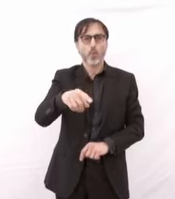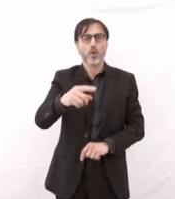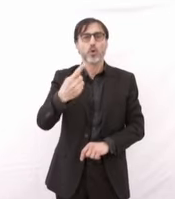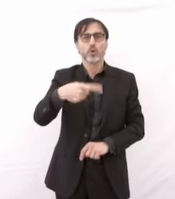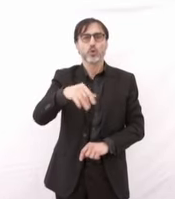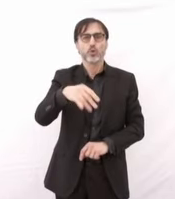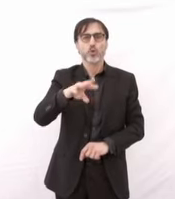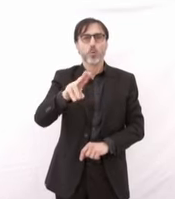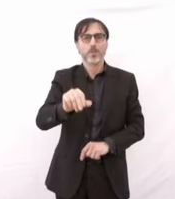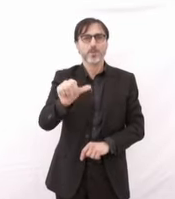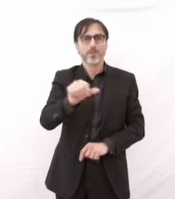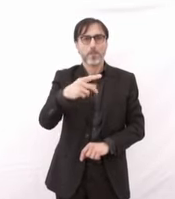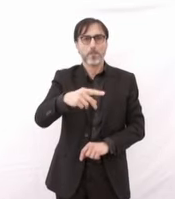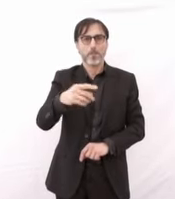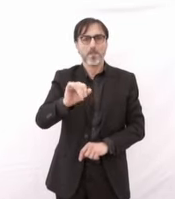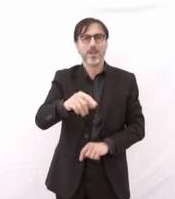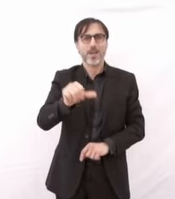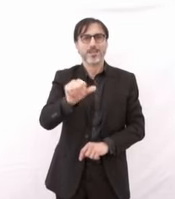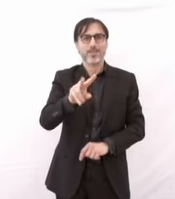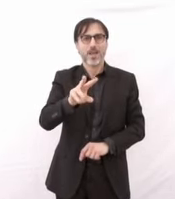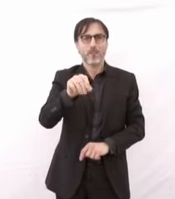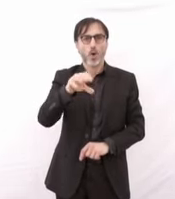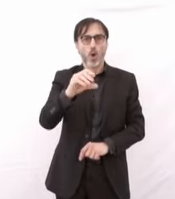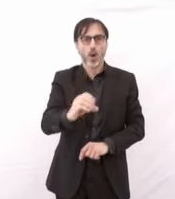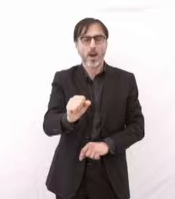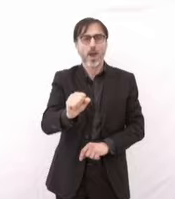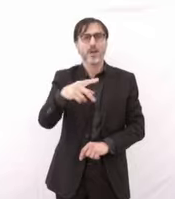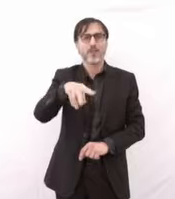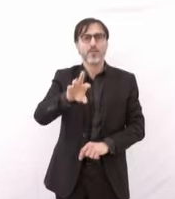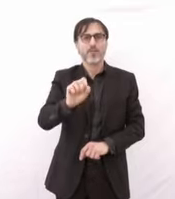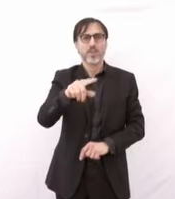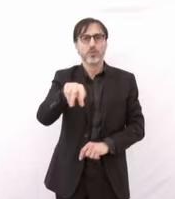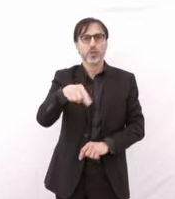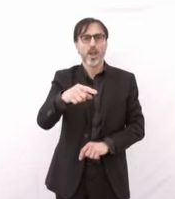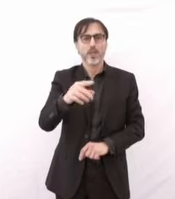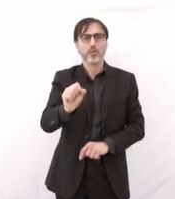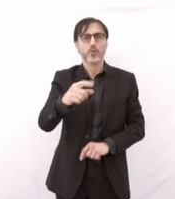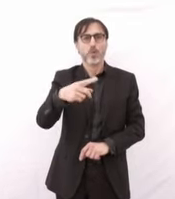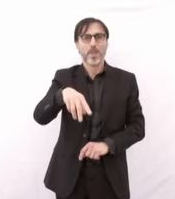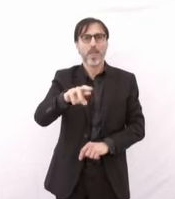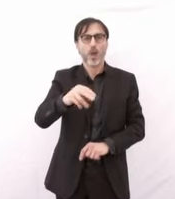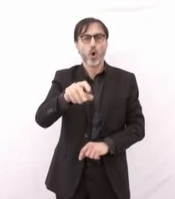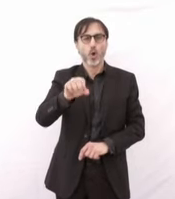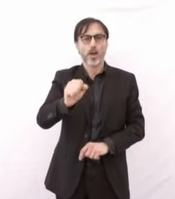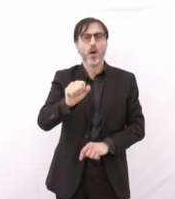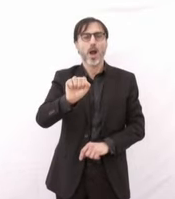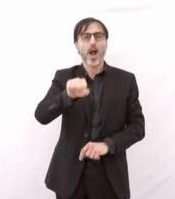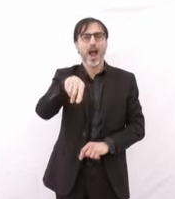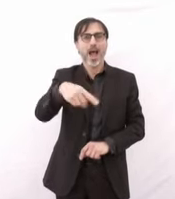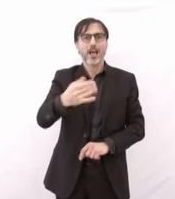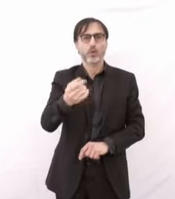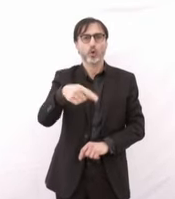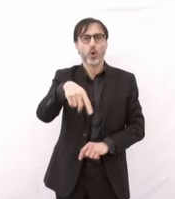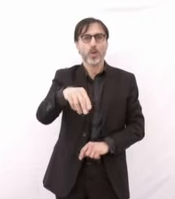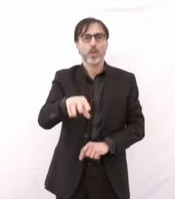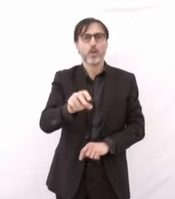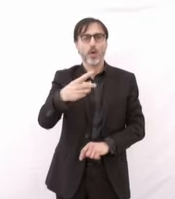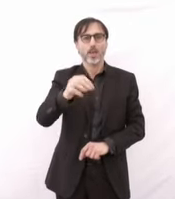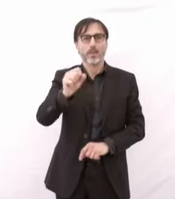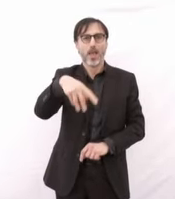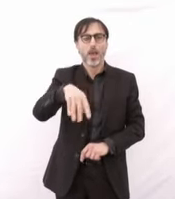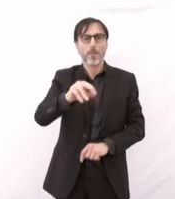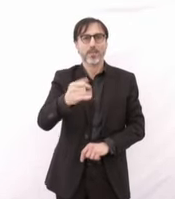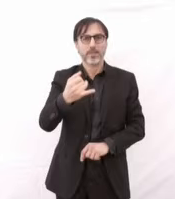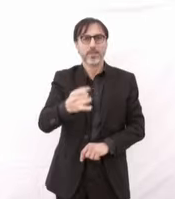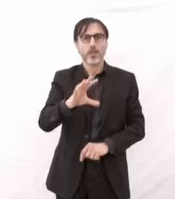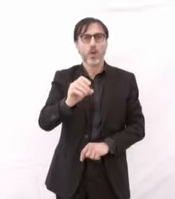Giuseppina Savoca, Vincenzo Pecoraro, Antonino Pecoraro, Antonino Damanti, Cosimo